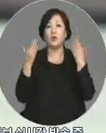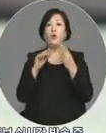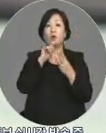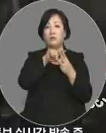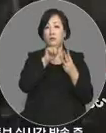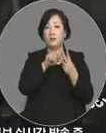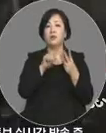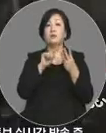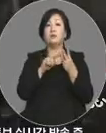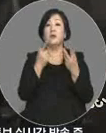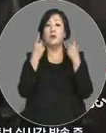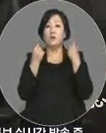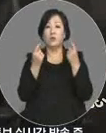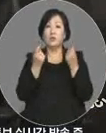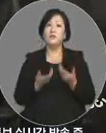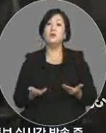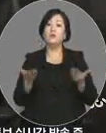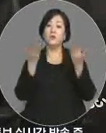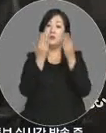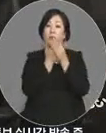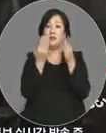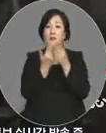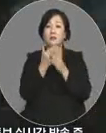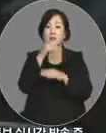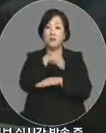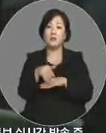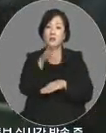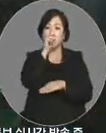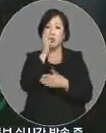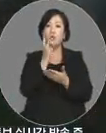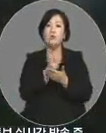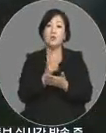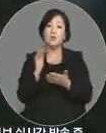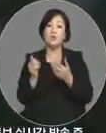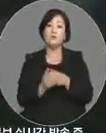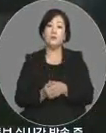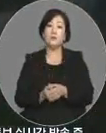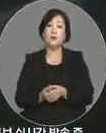모두 윈윈하는 좋은 제도로 자리 잡고 있습니다. UBC 뉴스 김익현입니다.